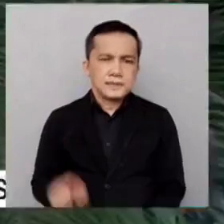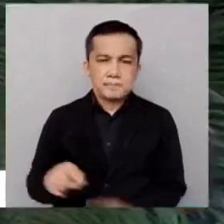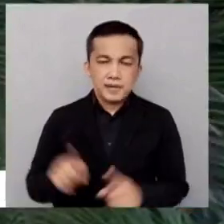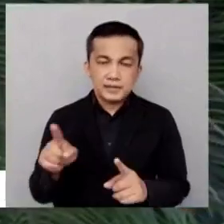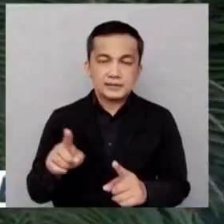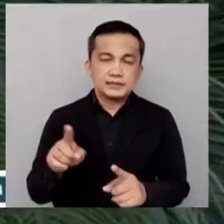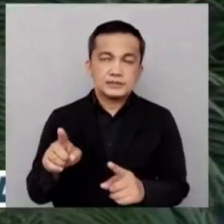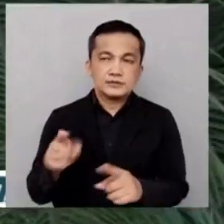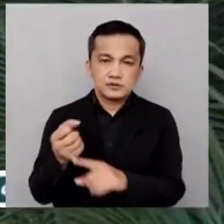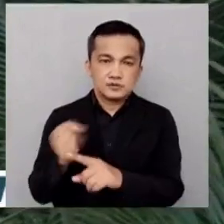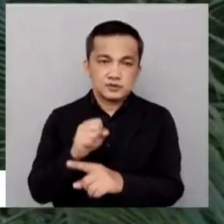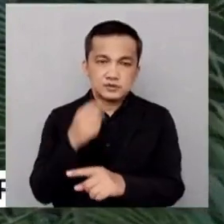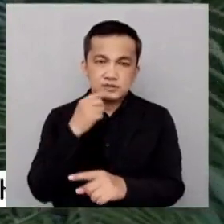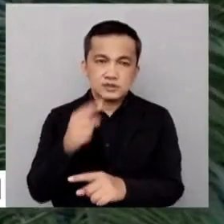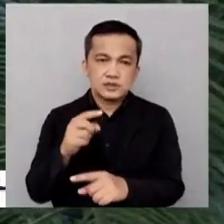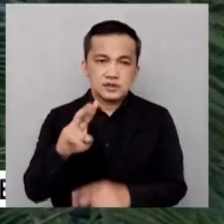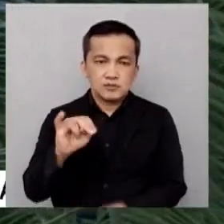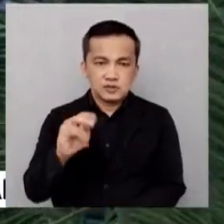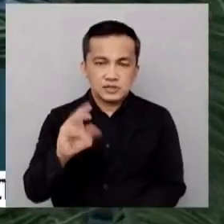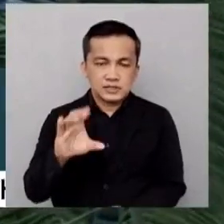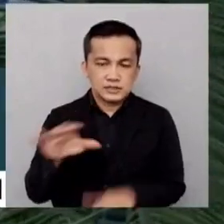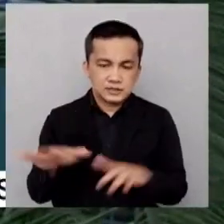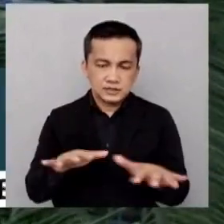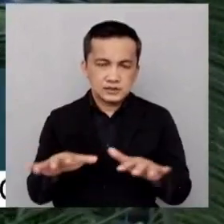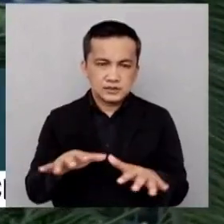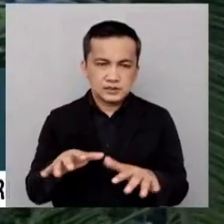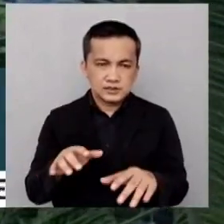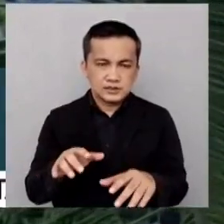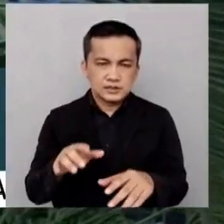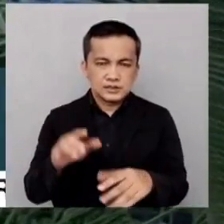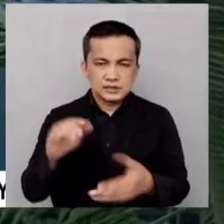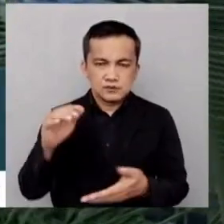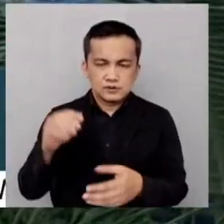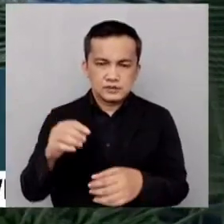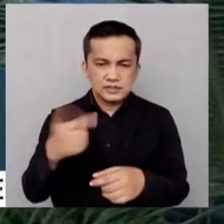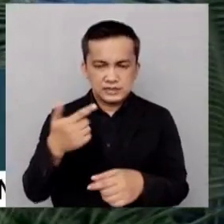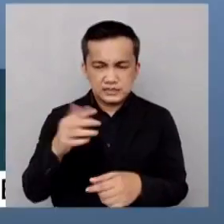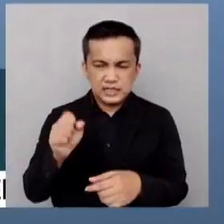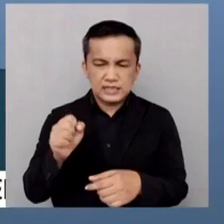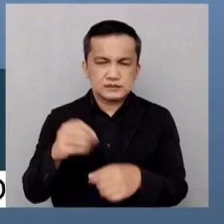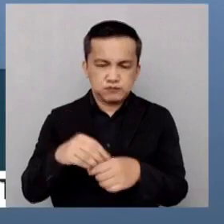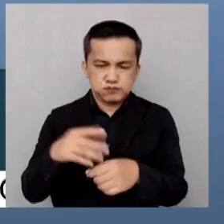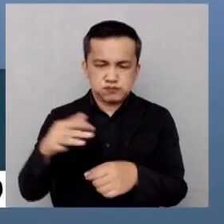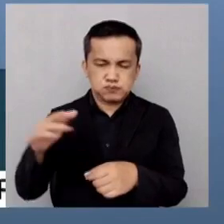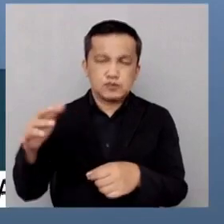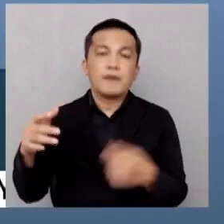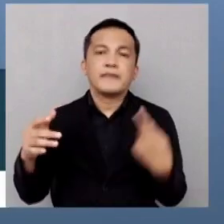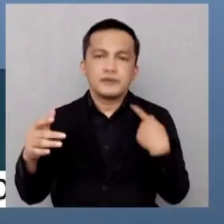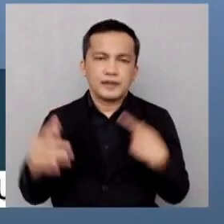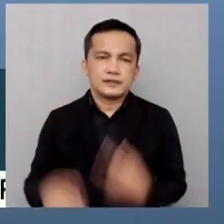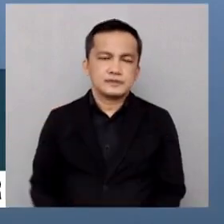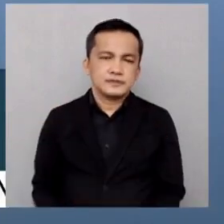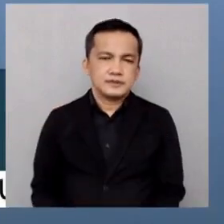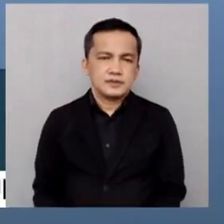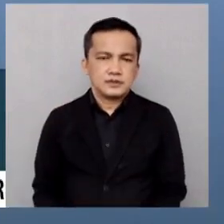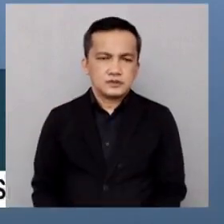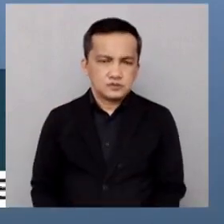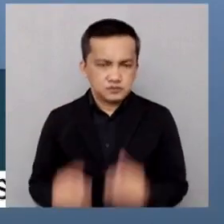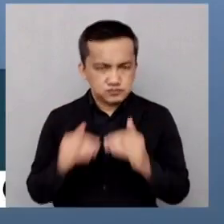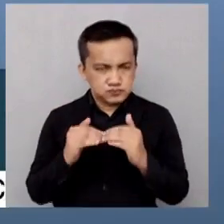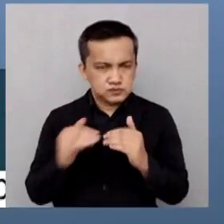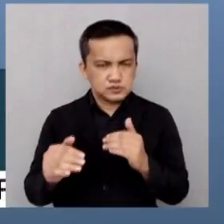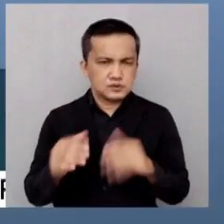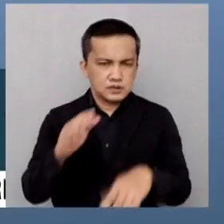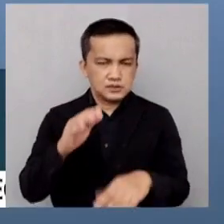are saying volcanic tremors and degassing activity are still being recorded in the volcano, which is still under alert